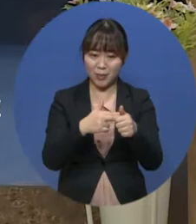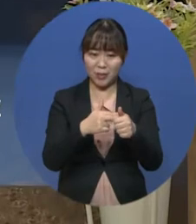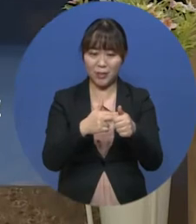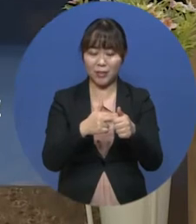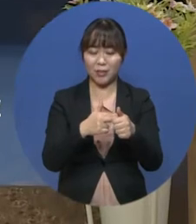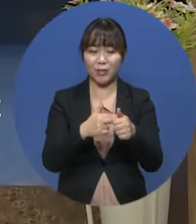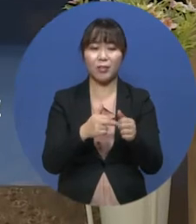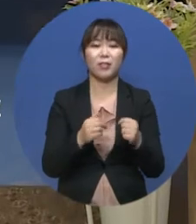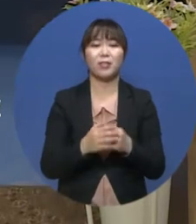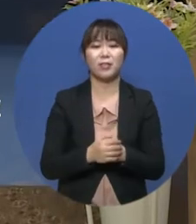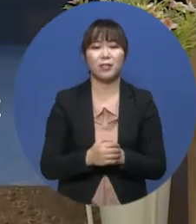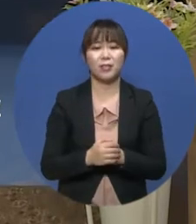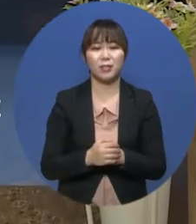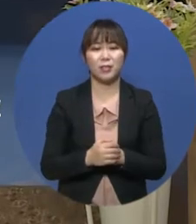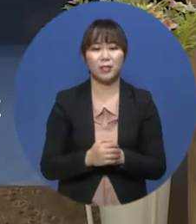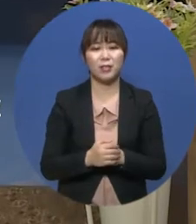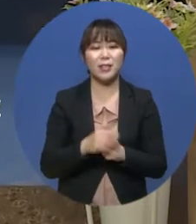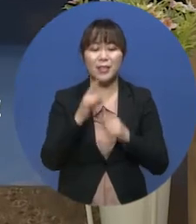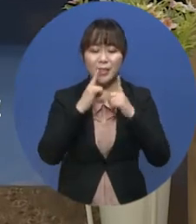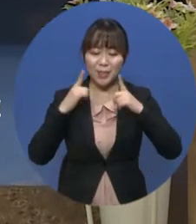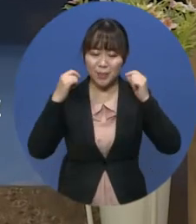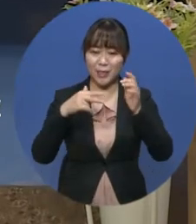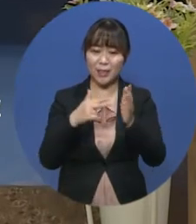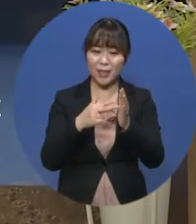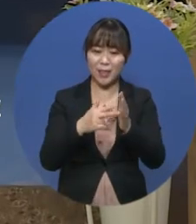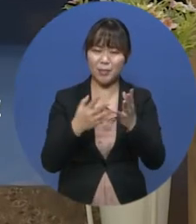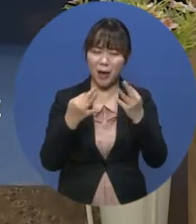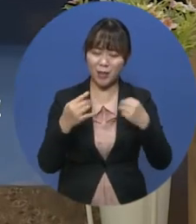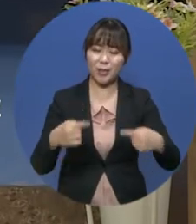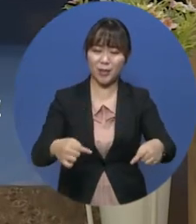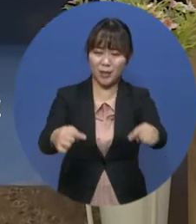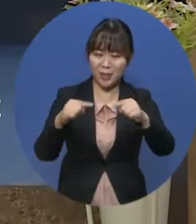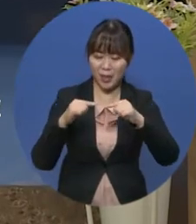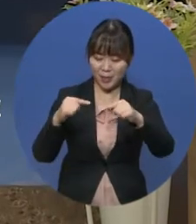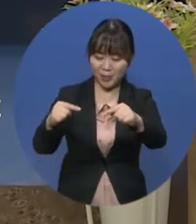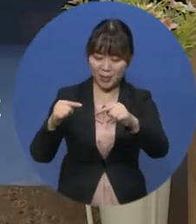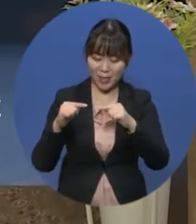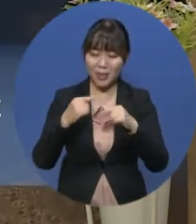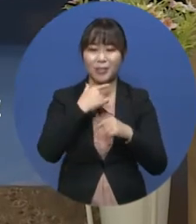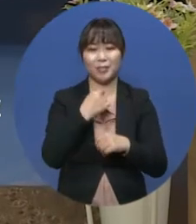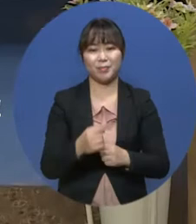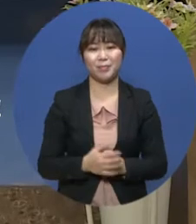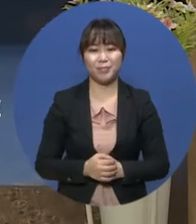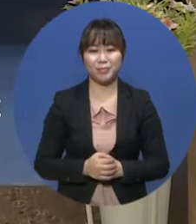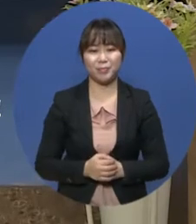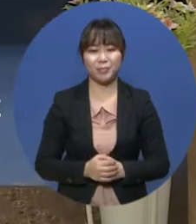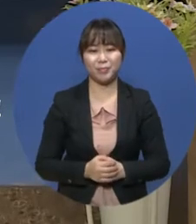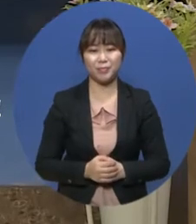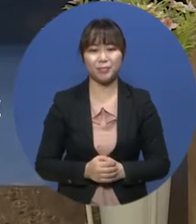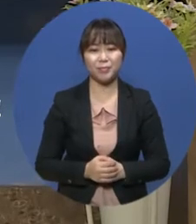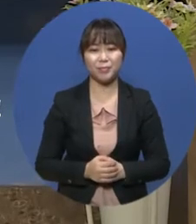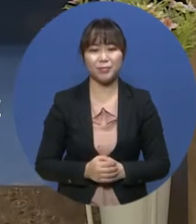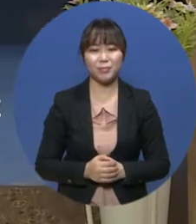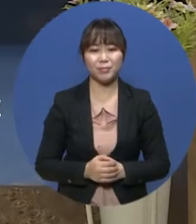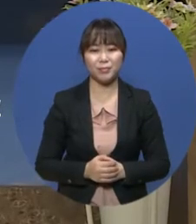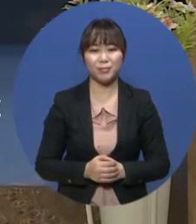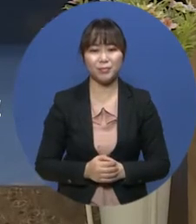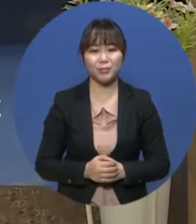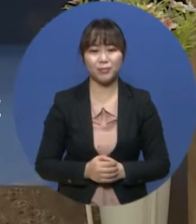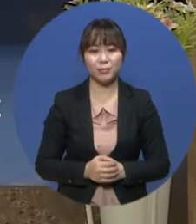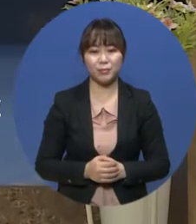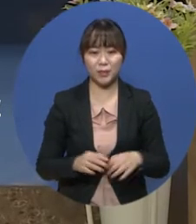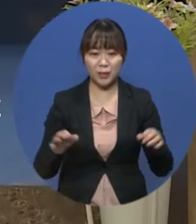선생님들께서 또 이스마일 제단을 같이 많이 동참해 주셨으면 좋겠습니다 하하 라